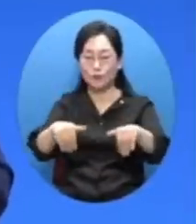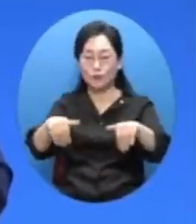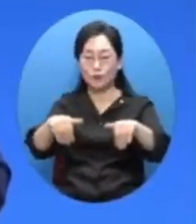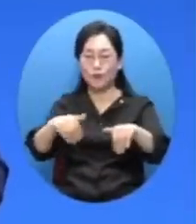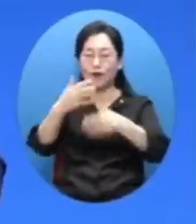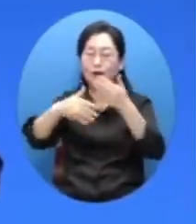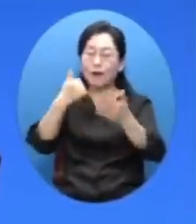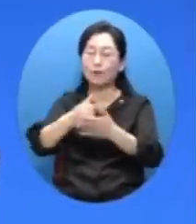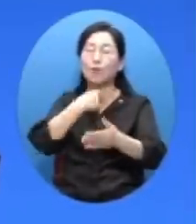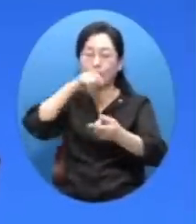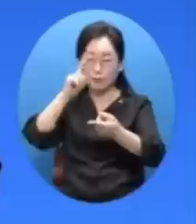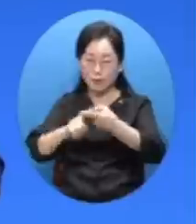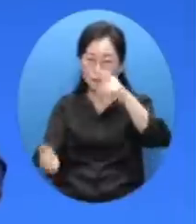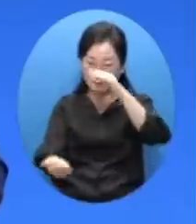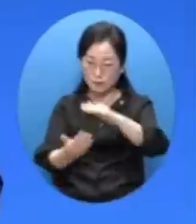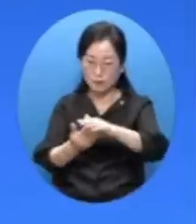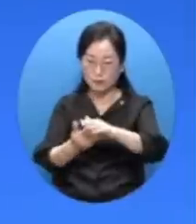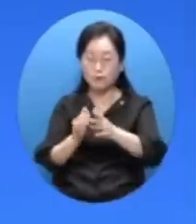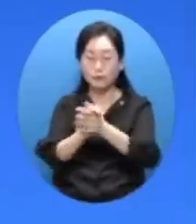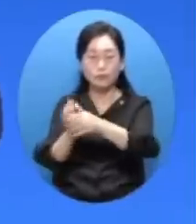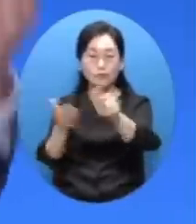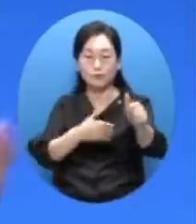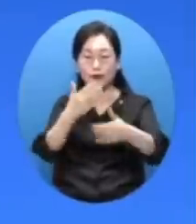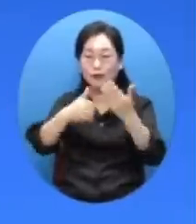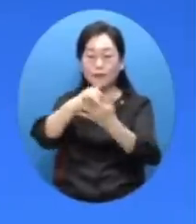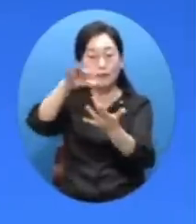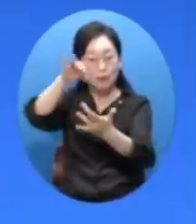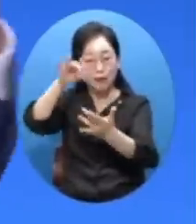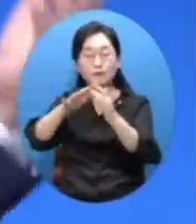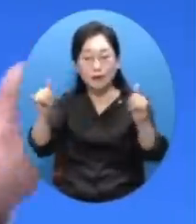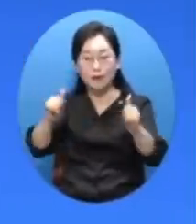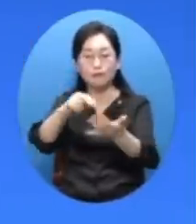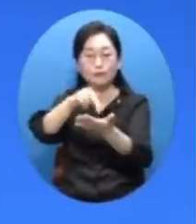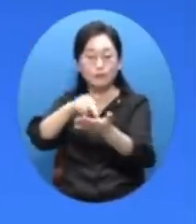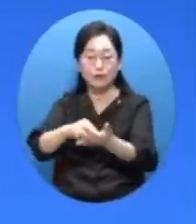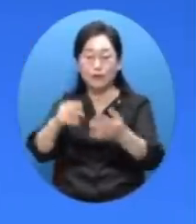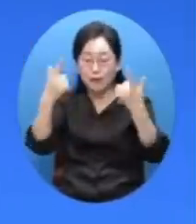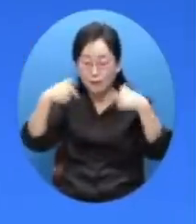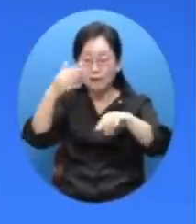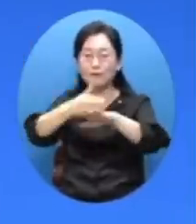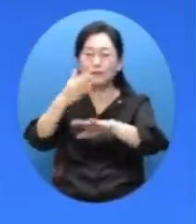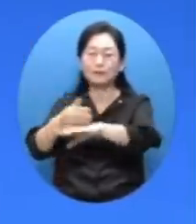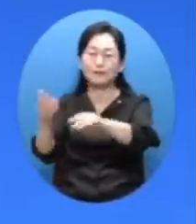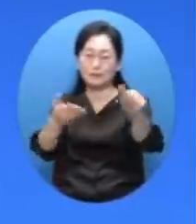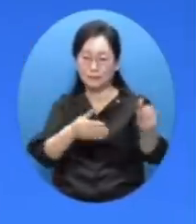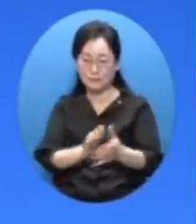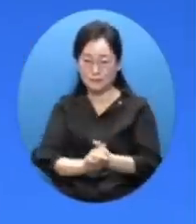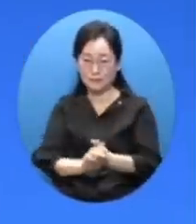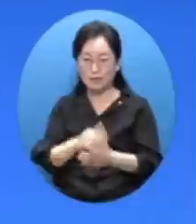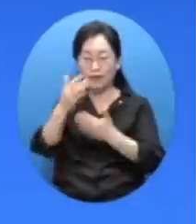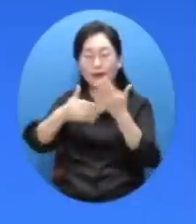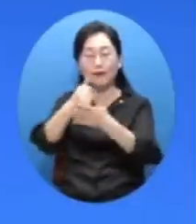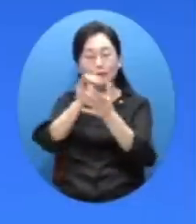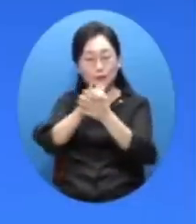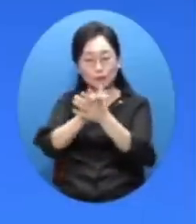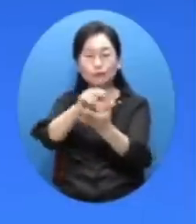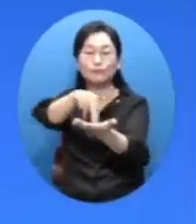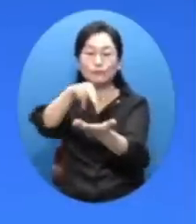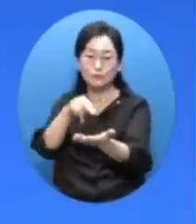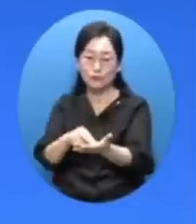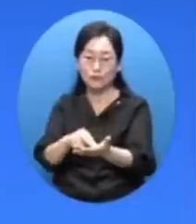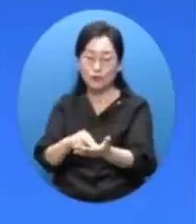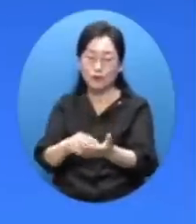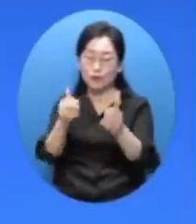것에서 하나님의 뜻이 이루어지기를 바랍니다. 난 하나님의 택한 자이다 늘 감사하며 살아가는 여러분 되기를 바랍니다. 하나님의 친구로서 늘